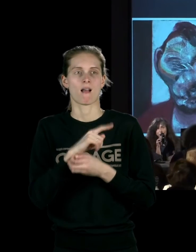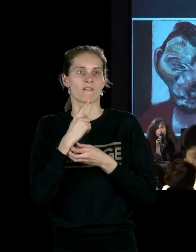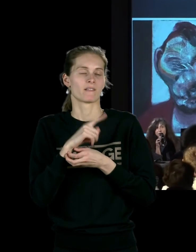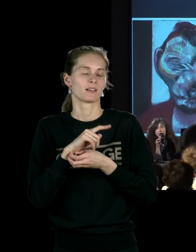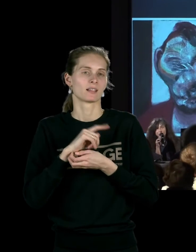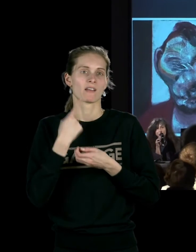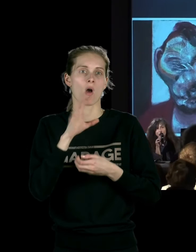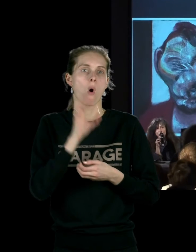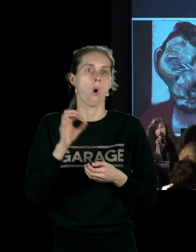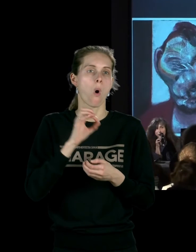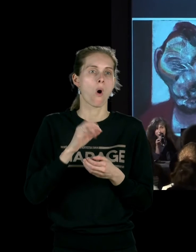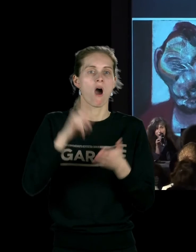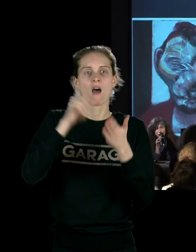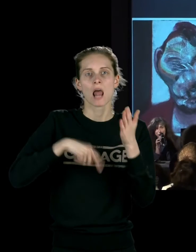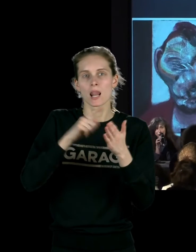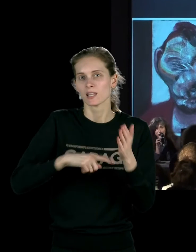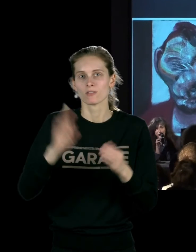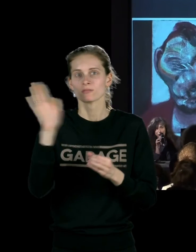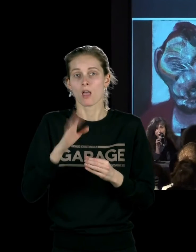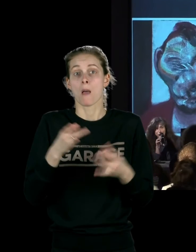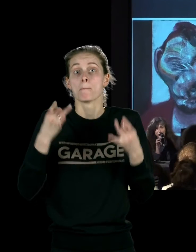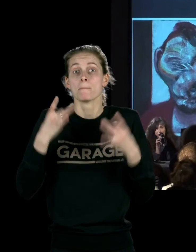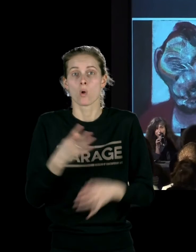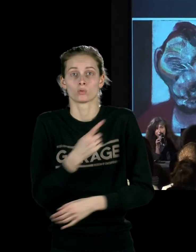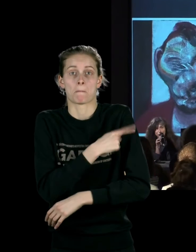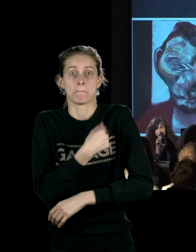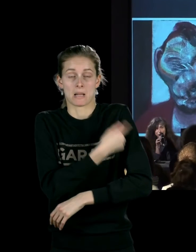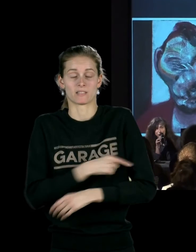это просто полицейские фотографии.